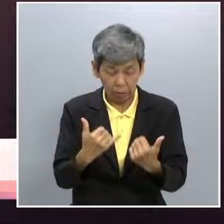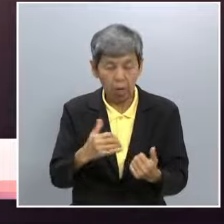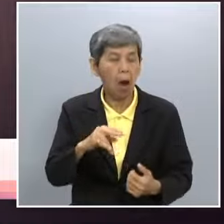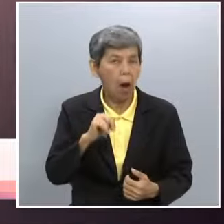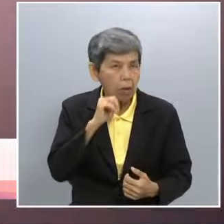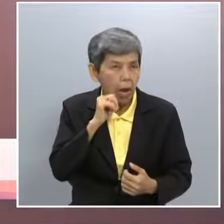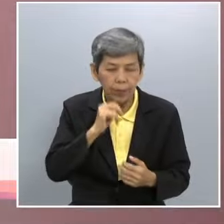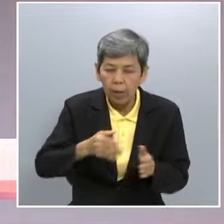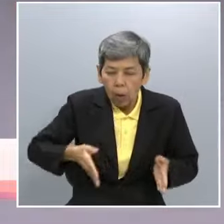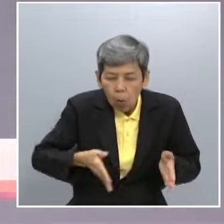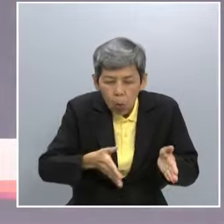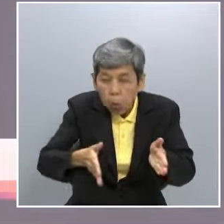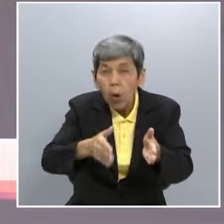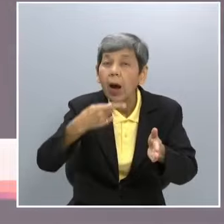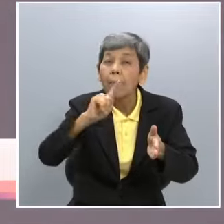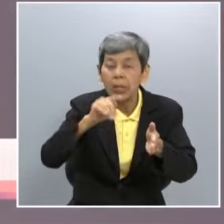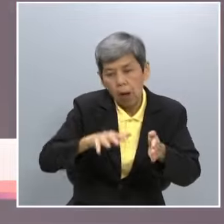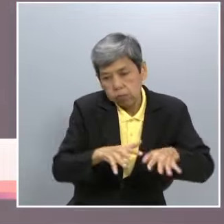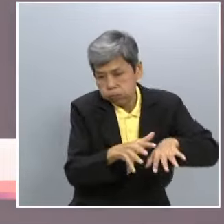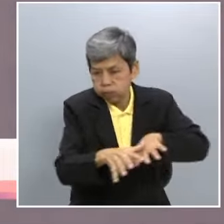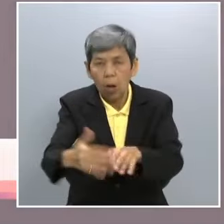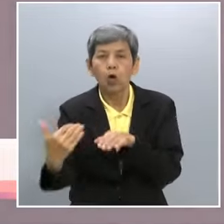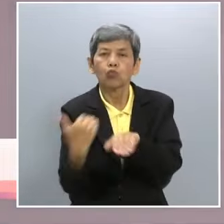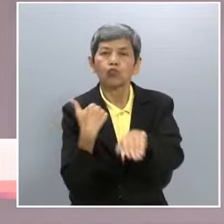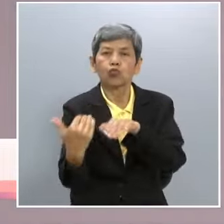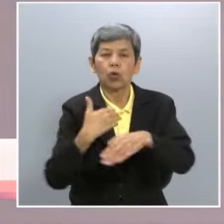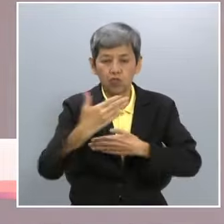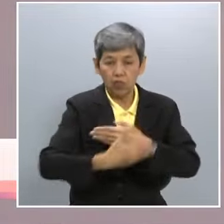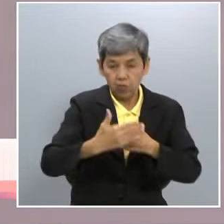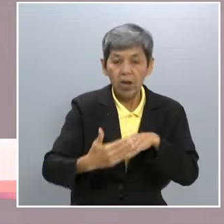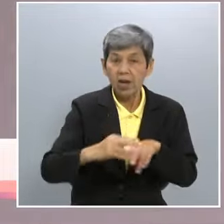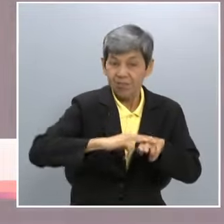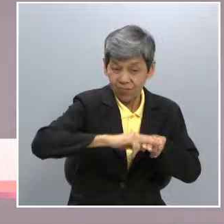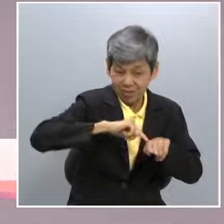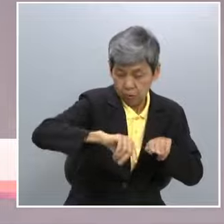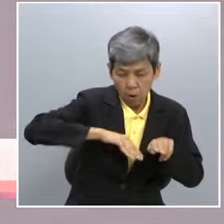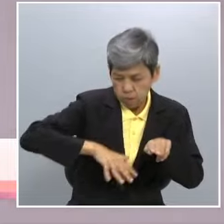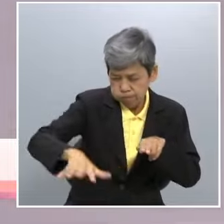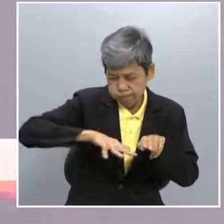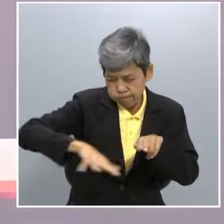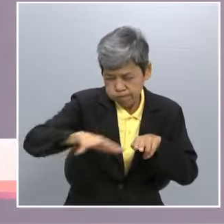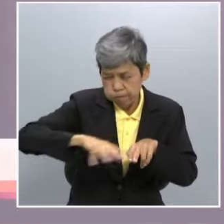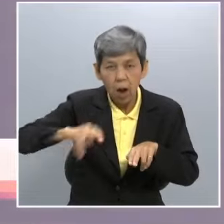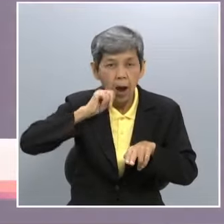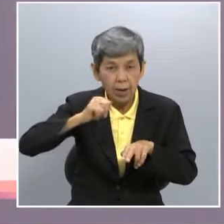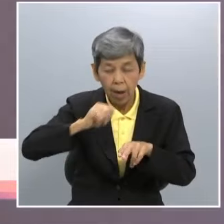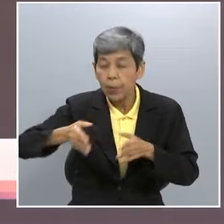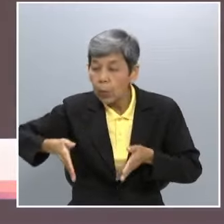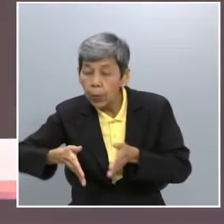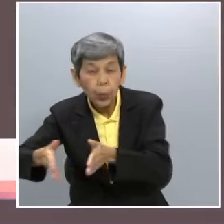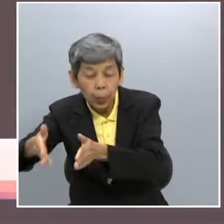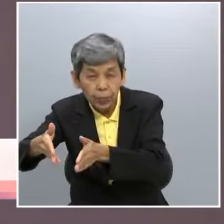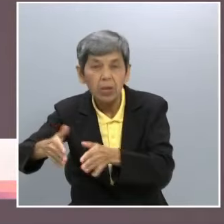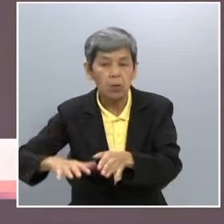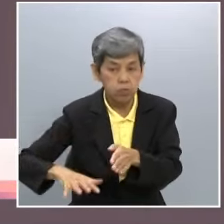น้ำปิงนี่ล้นตลิ่งนะครับแล้วหลากท่วมถนนเลียบทางรถไฟแล้วโดยจะไหลลงสู่น้ำกวงแล้วก็จะล้น